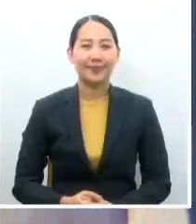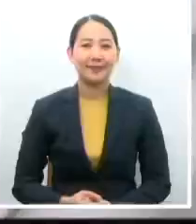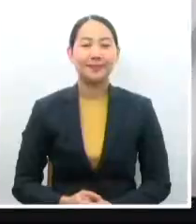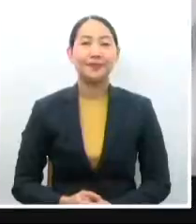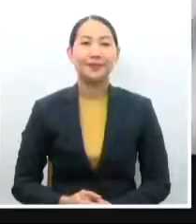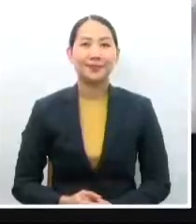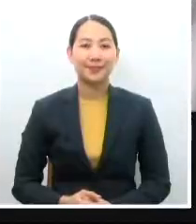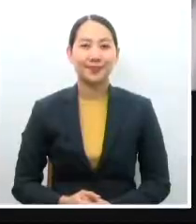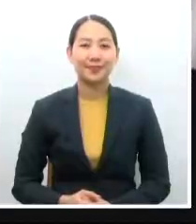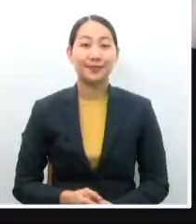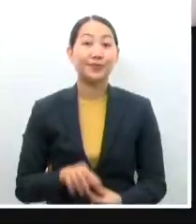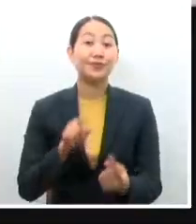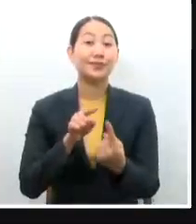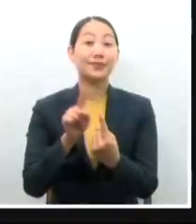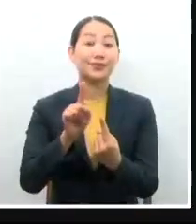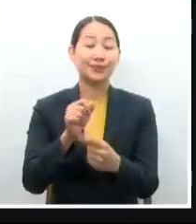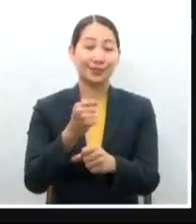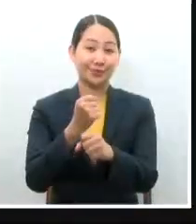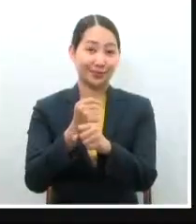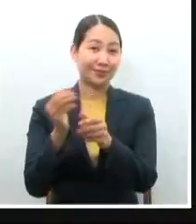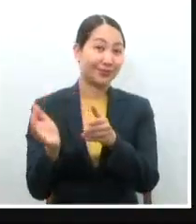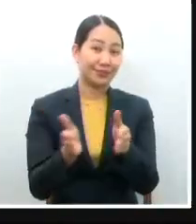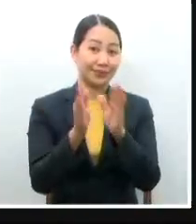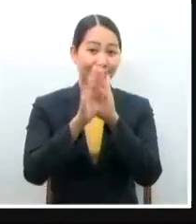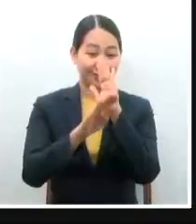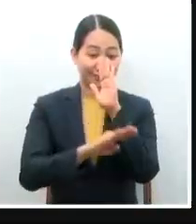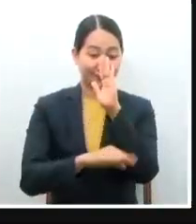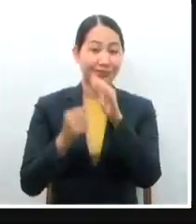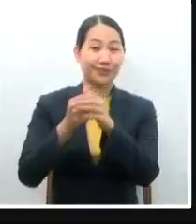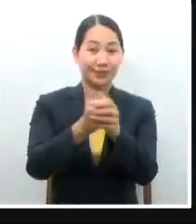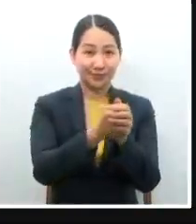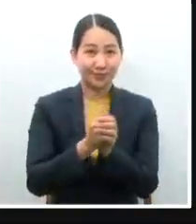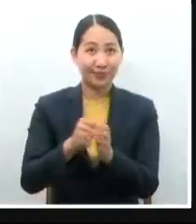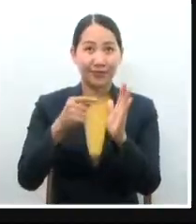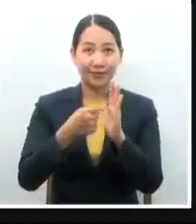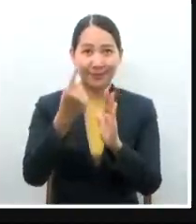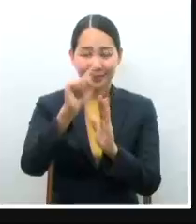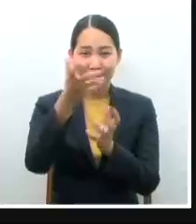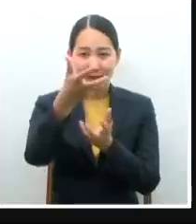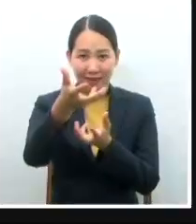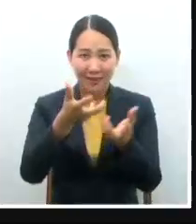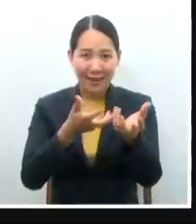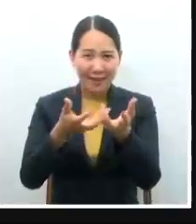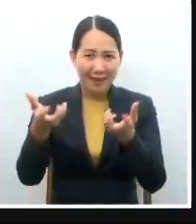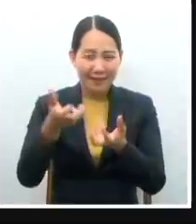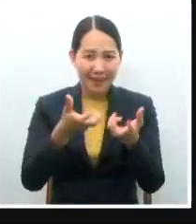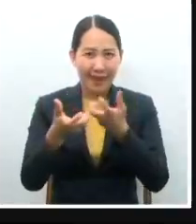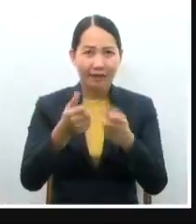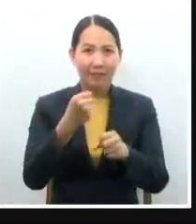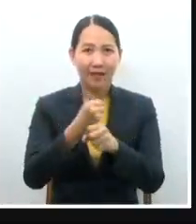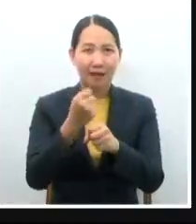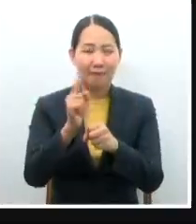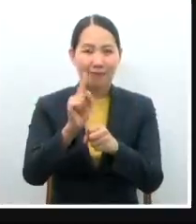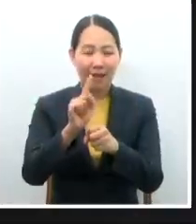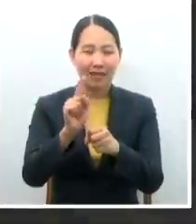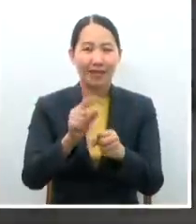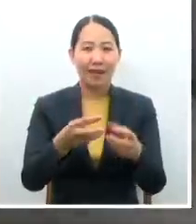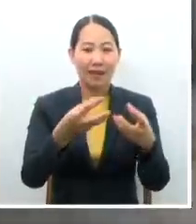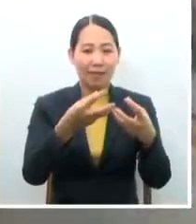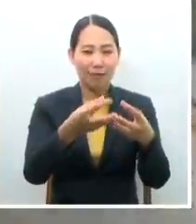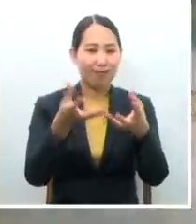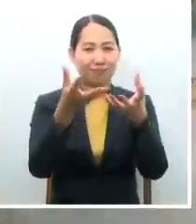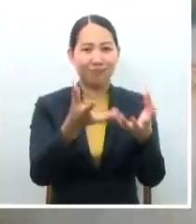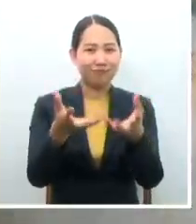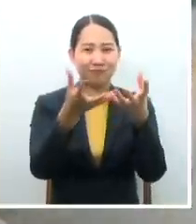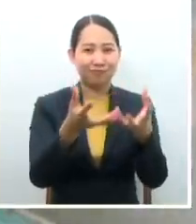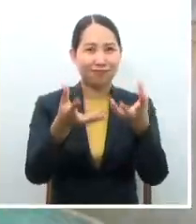ในส่วนกระบวนการผลิตทุเรียนกวนเริ่มจากการคัดแยกเนื้อทุเรียนโดยเครื่องคัดแยกเนื้อและเมล็ดนำเนื้อที่ได้ไปกวนในอัต